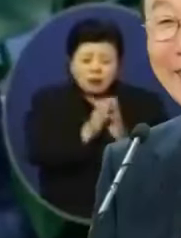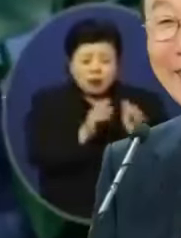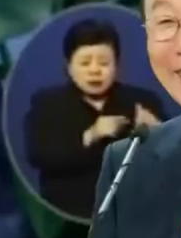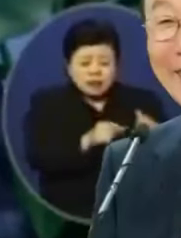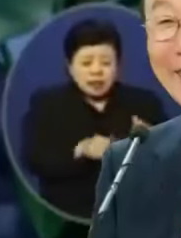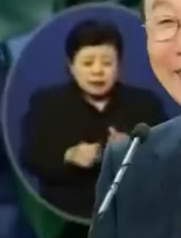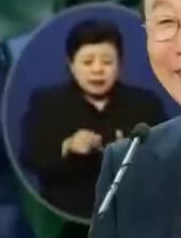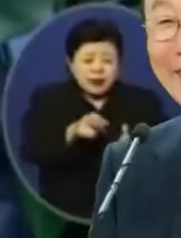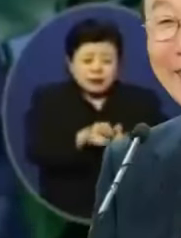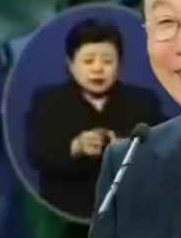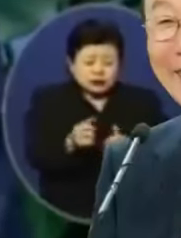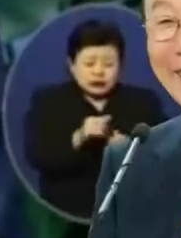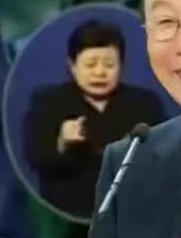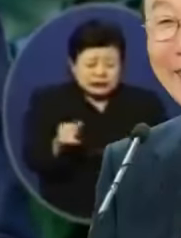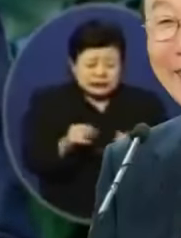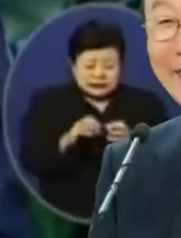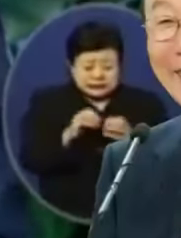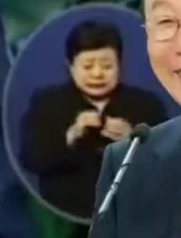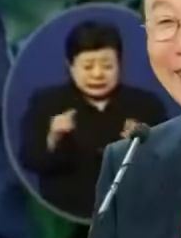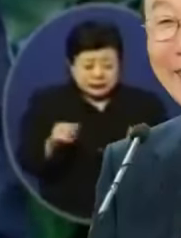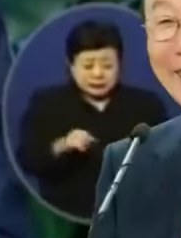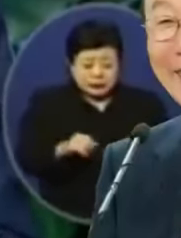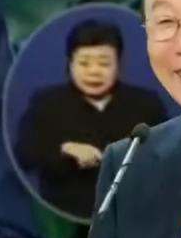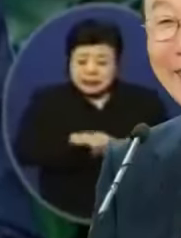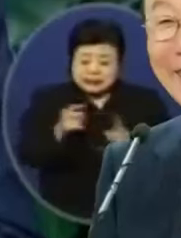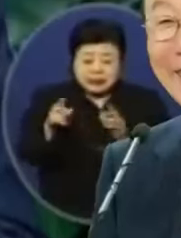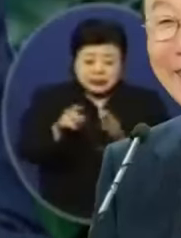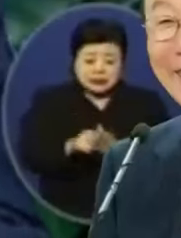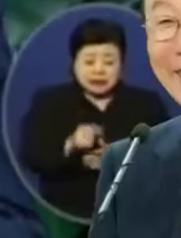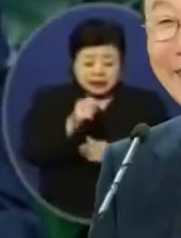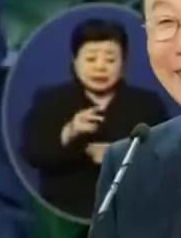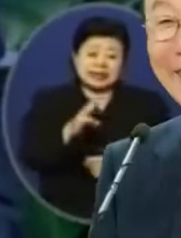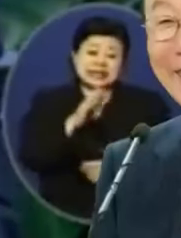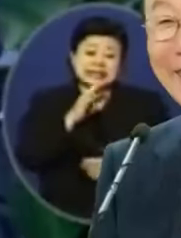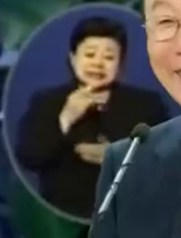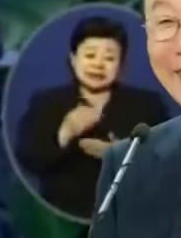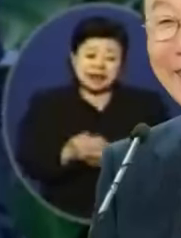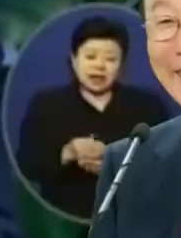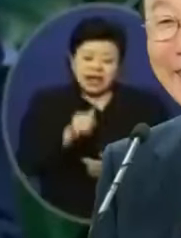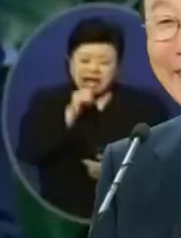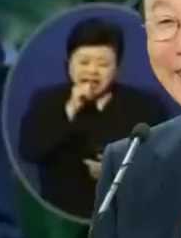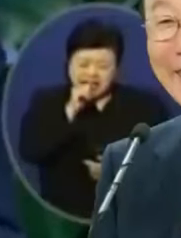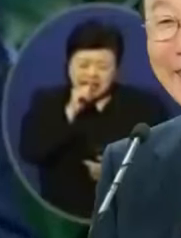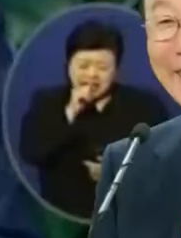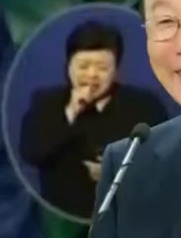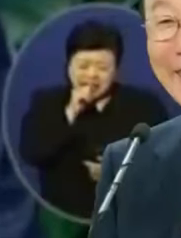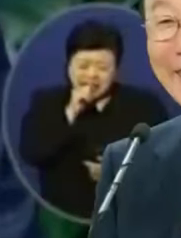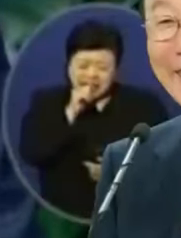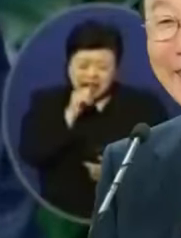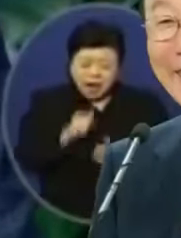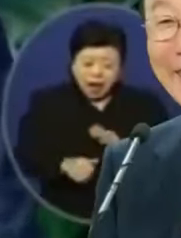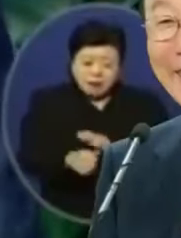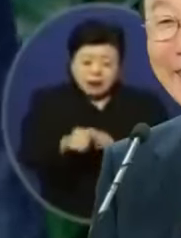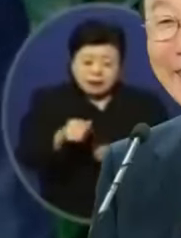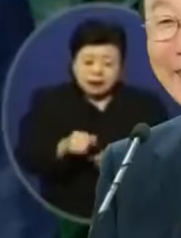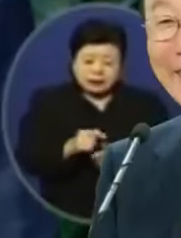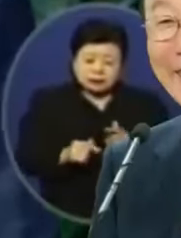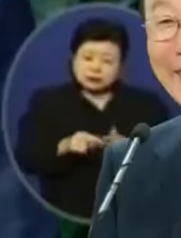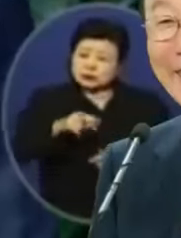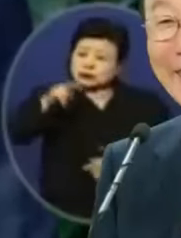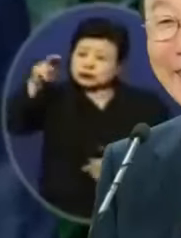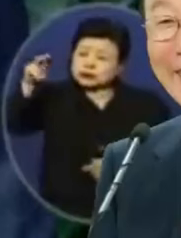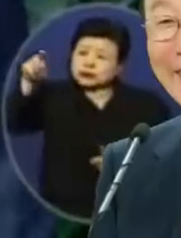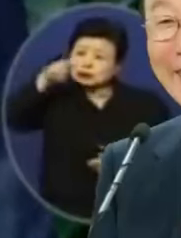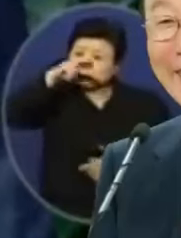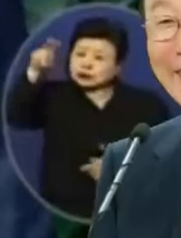뱀에 물려서 죽어가는 백성들을 살리기 위해서 하나님께 계시를 받아 놋뱀을 만들어서 높이 달았습니다. 쳐다보고